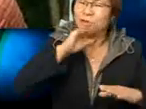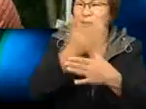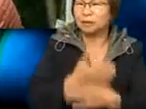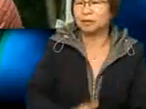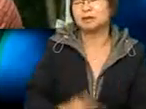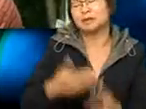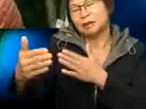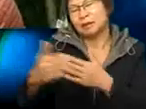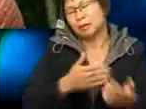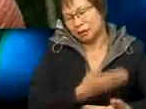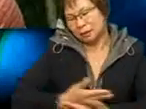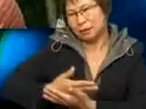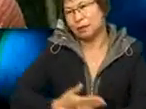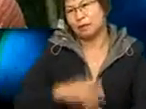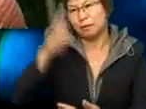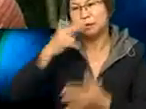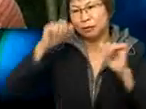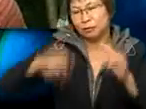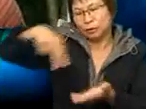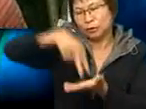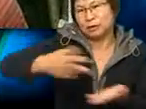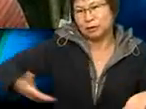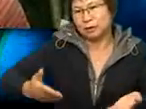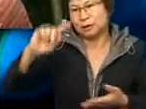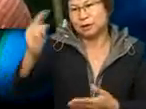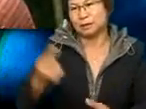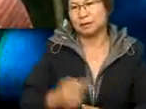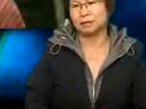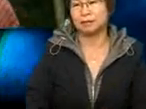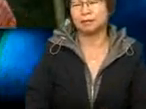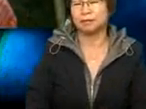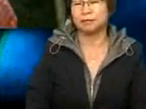Tak apalah, nak. Pakcik boleh berdiri kat sini je.